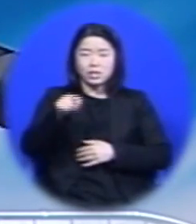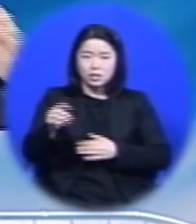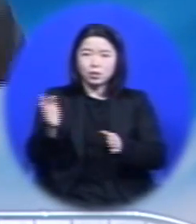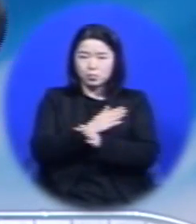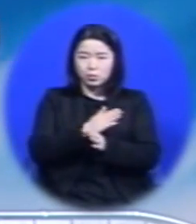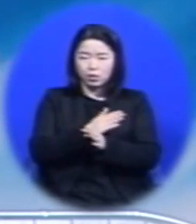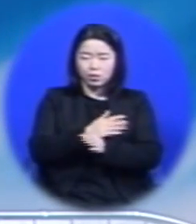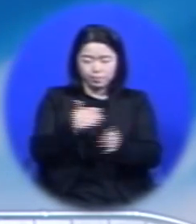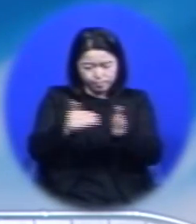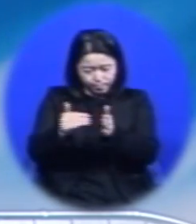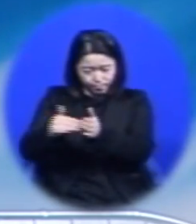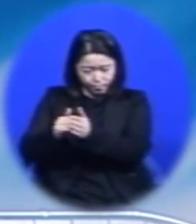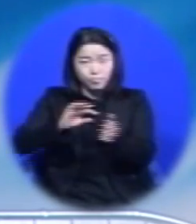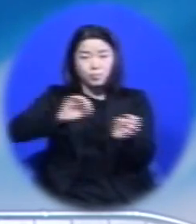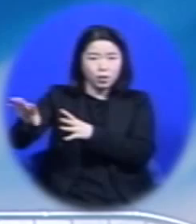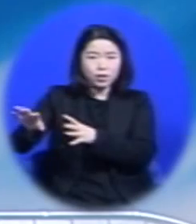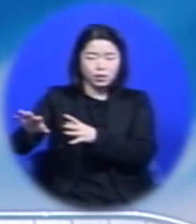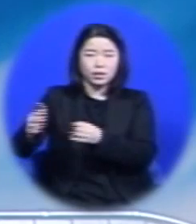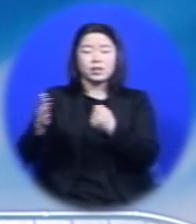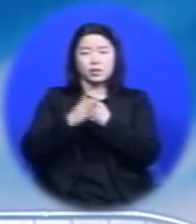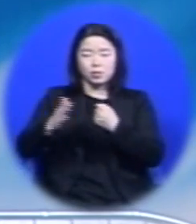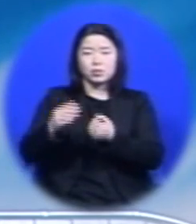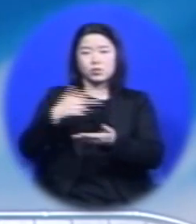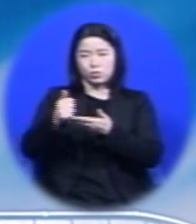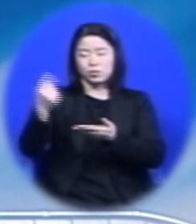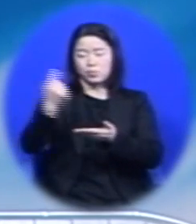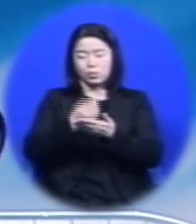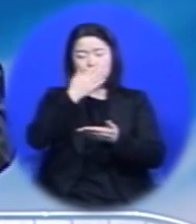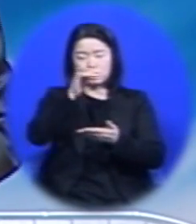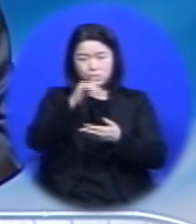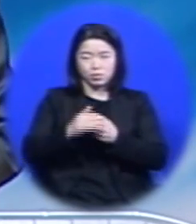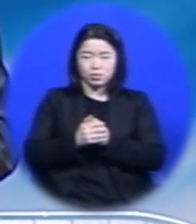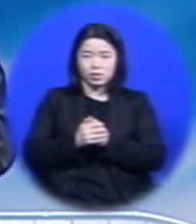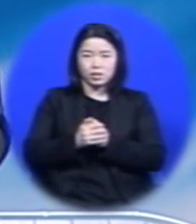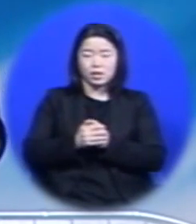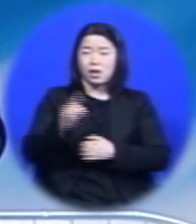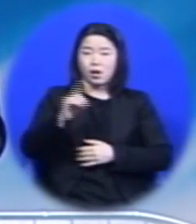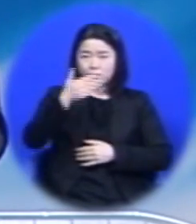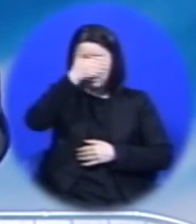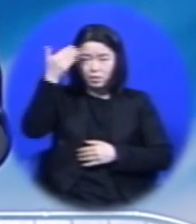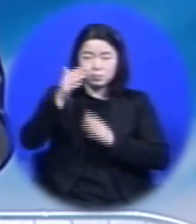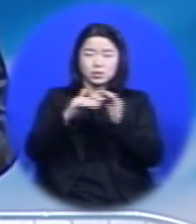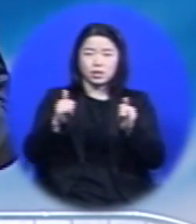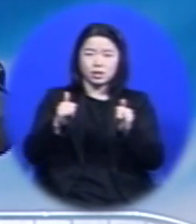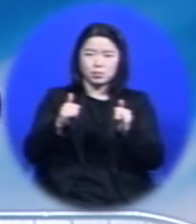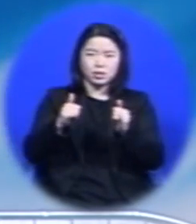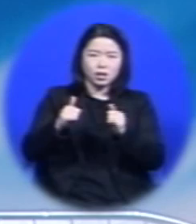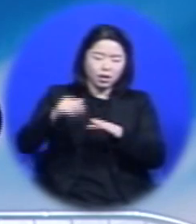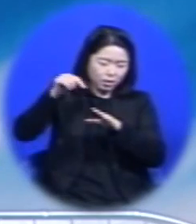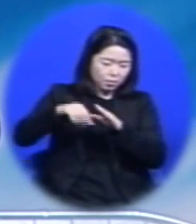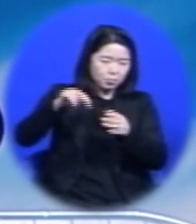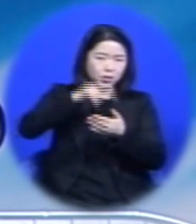예수님부활 주님이 들어오실 거 아니겠어요 어느 청년이 깊이 방황하다가